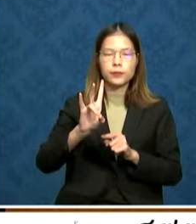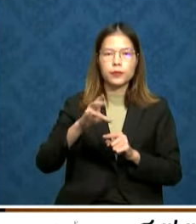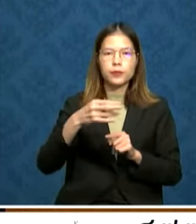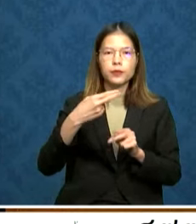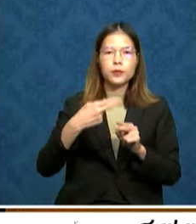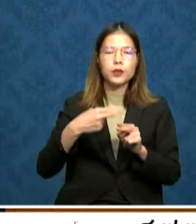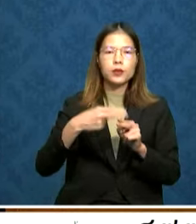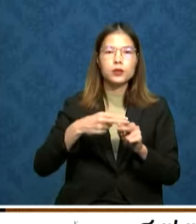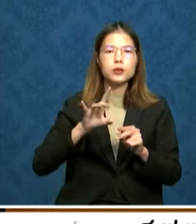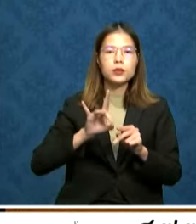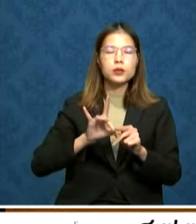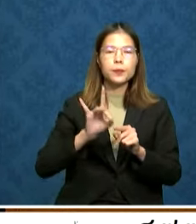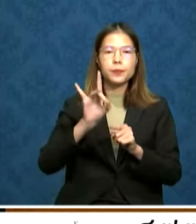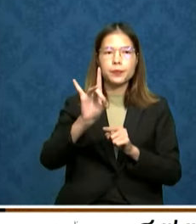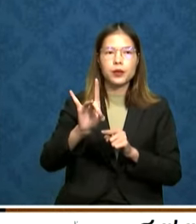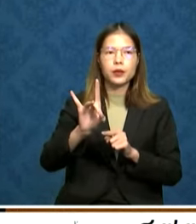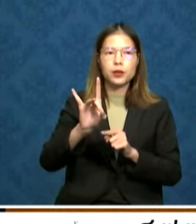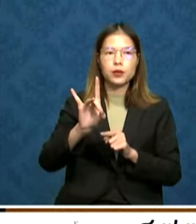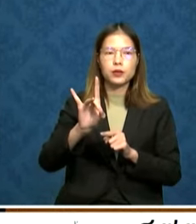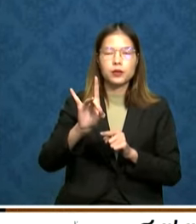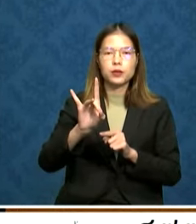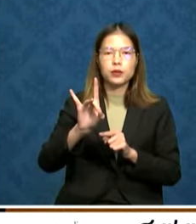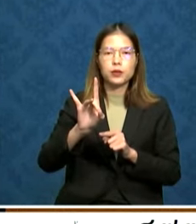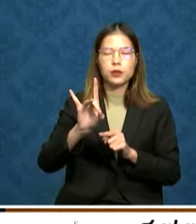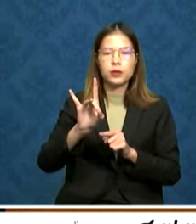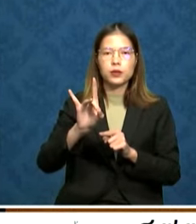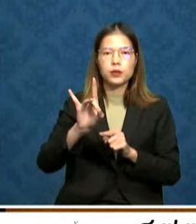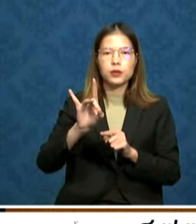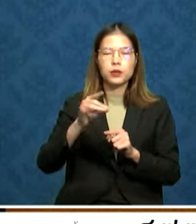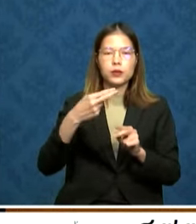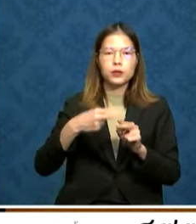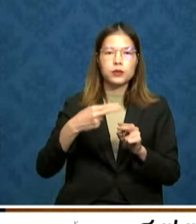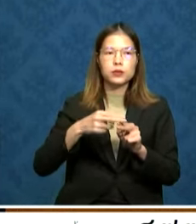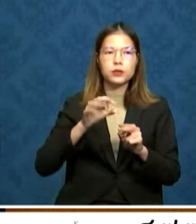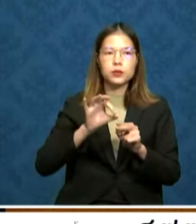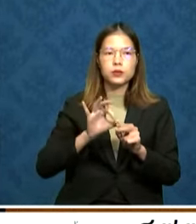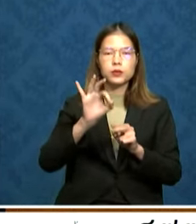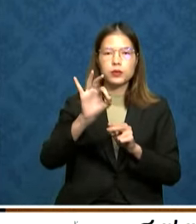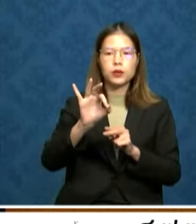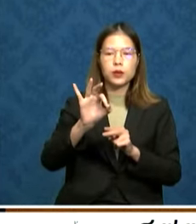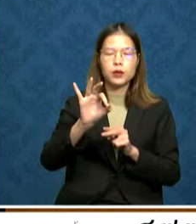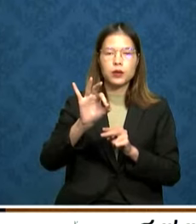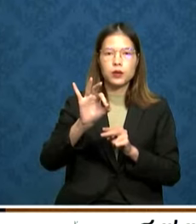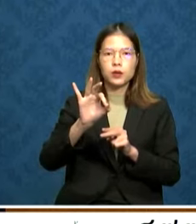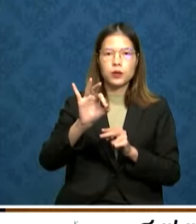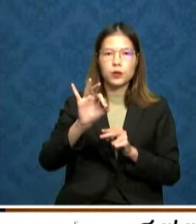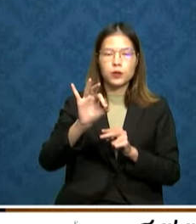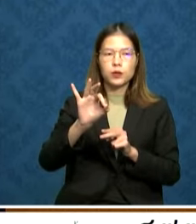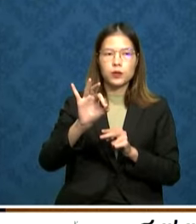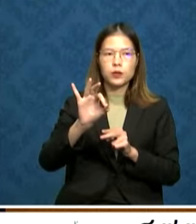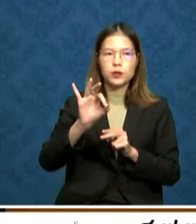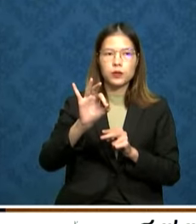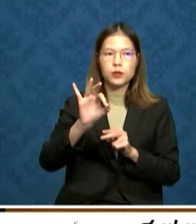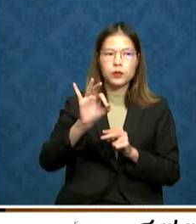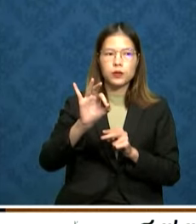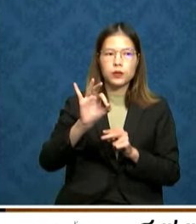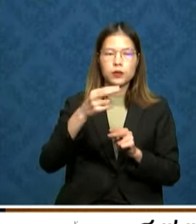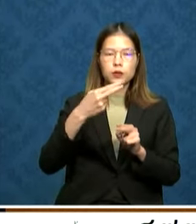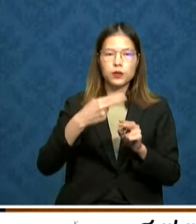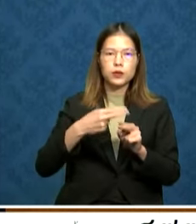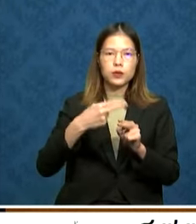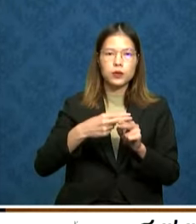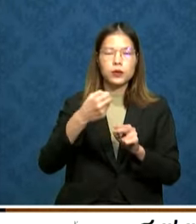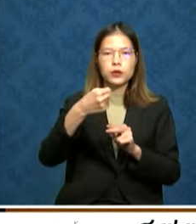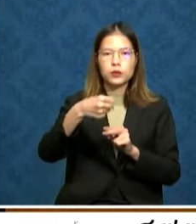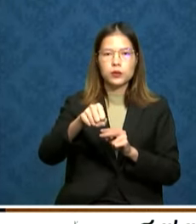8. ในกริษเอื้อวง9. ในกรวีปรษณานัทกุล 10.